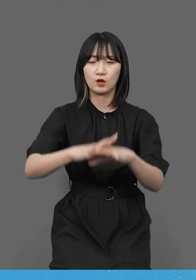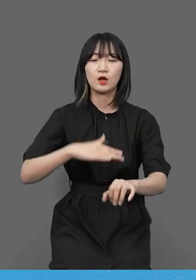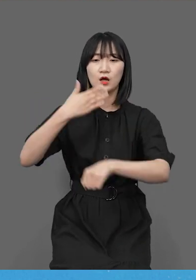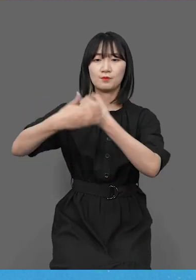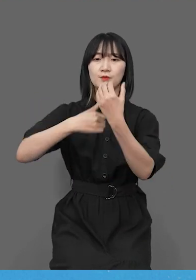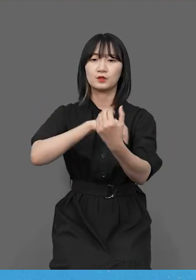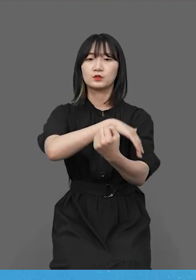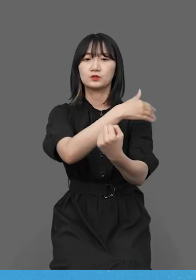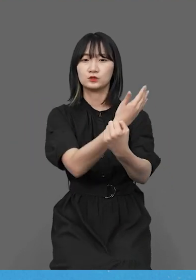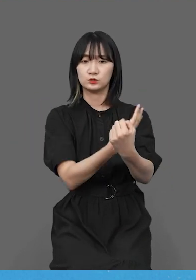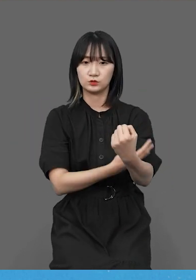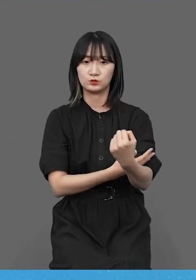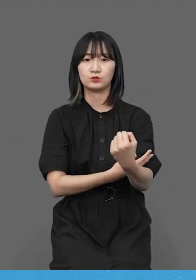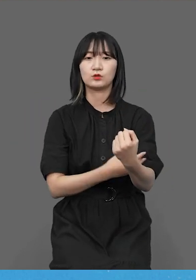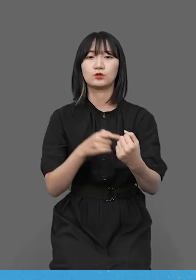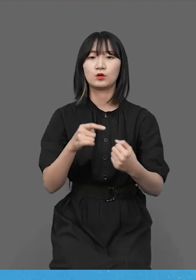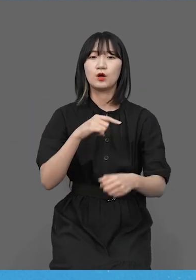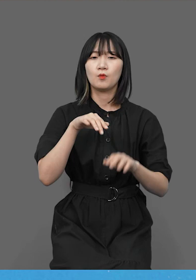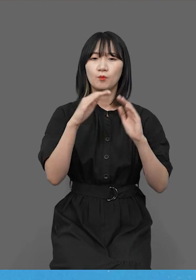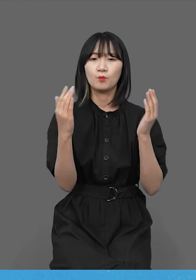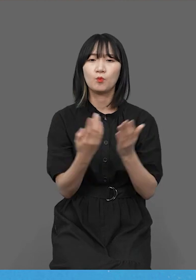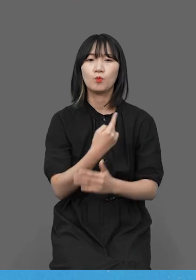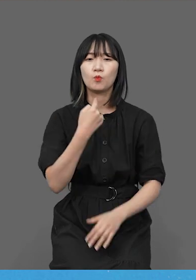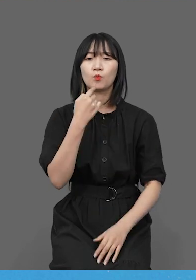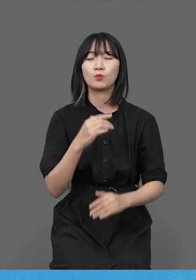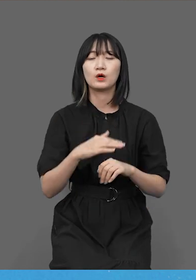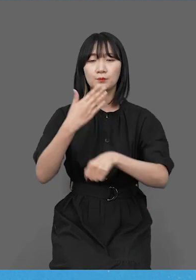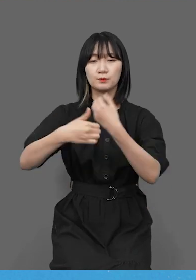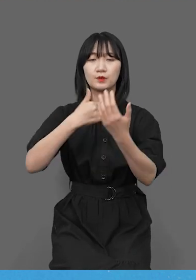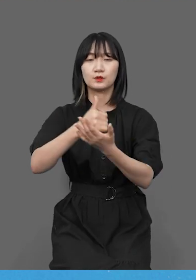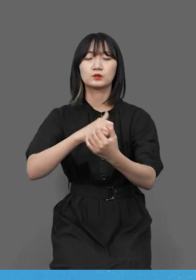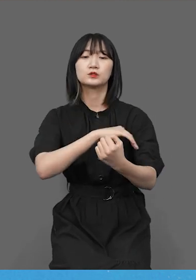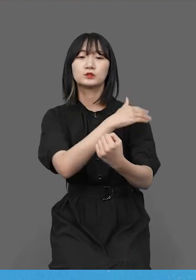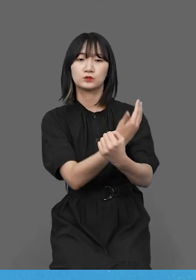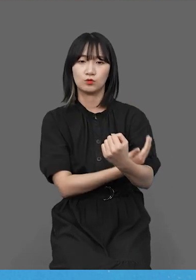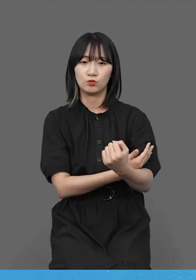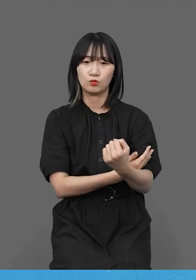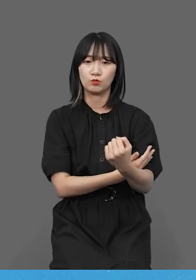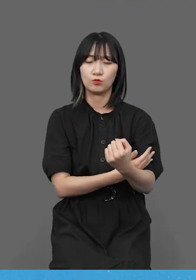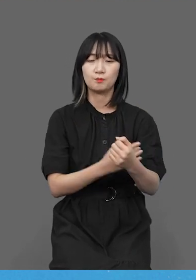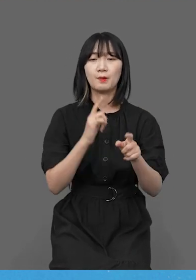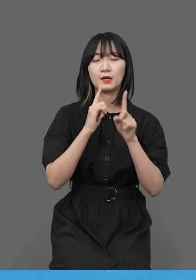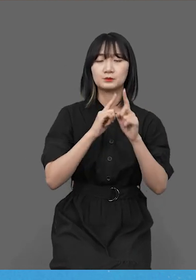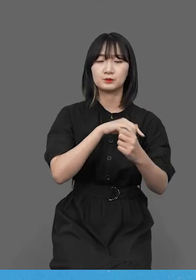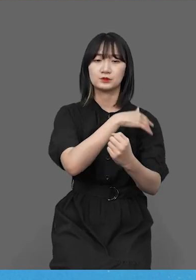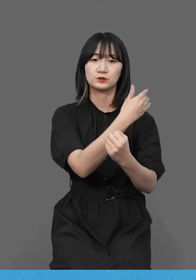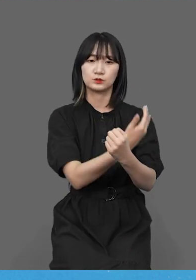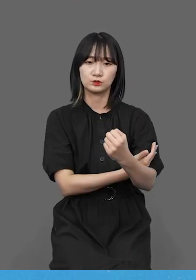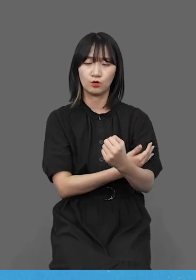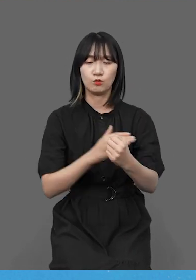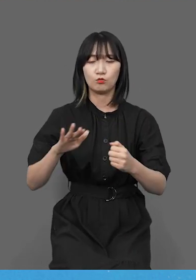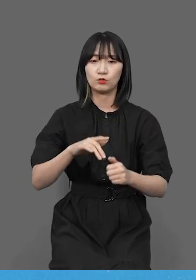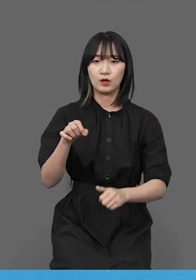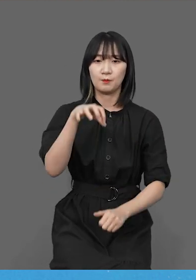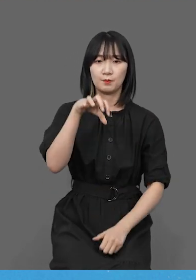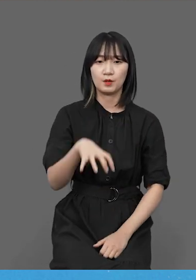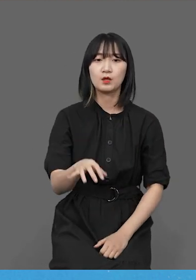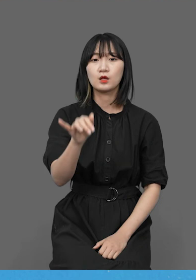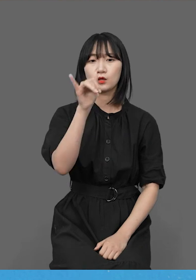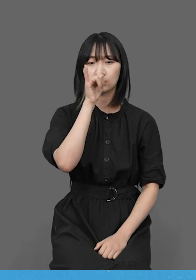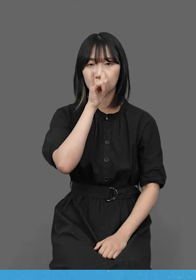무너뜨리는 하나님의 능력이다. 하나님의 능력, 즉 말씀의 능력이 우리 앞에 있는